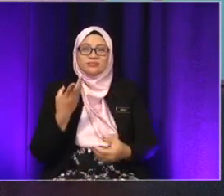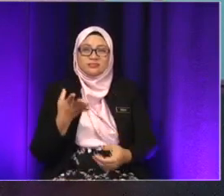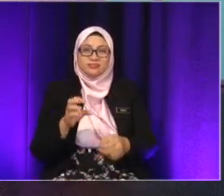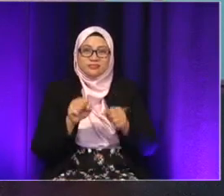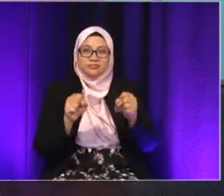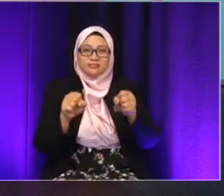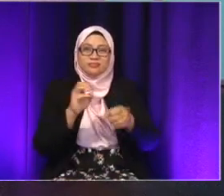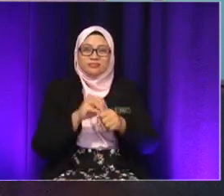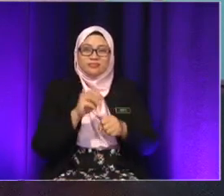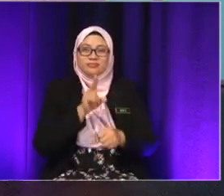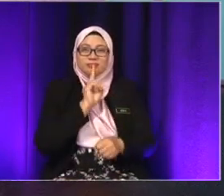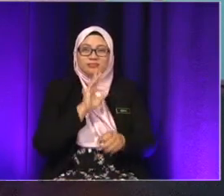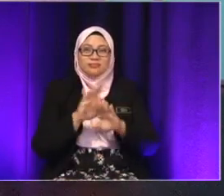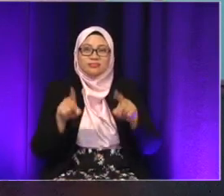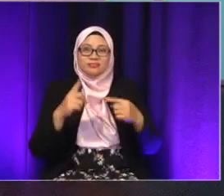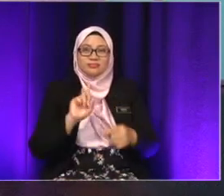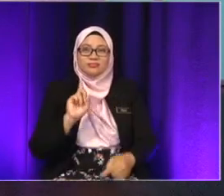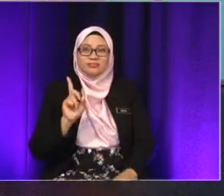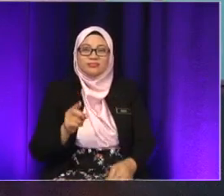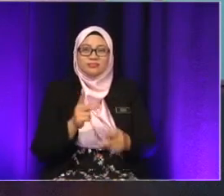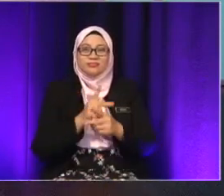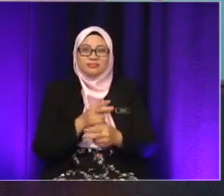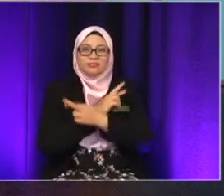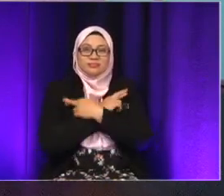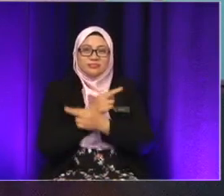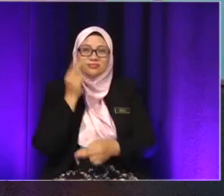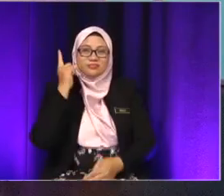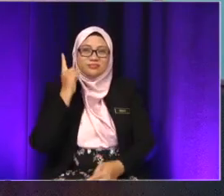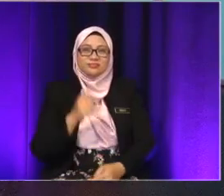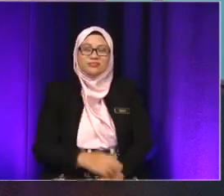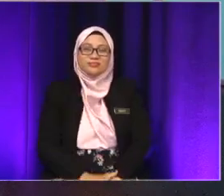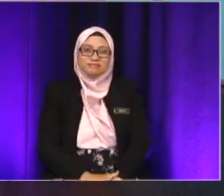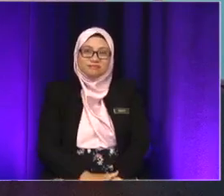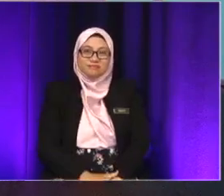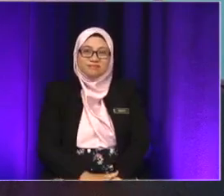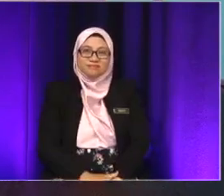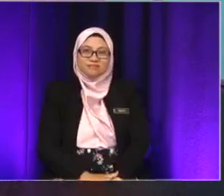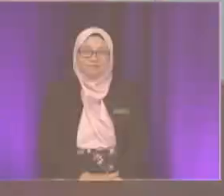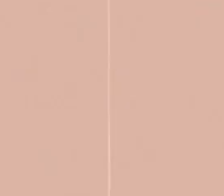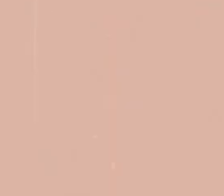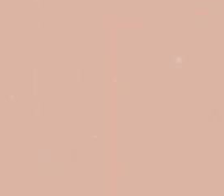penonton murid-murid jangan ke mana-mana. Kita akan kembali selepas ini di Didik TV KPM.